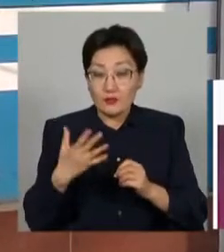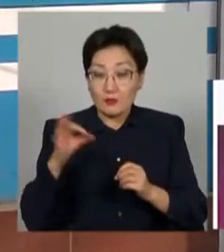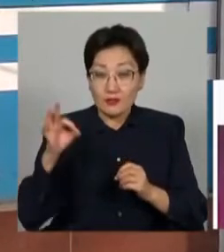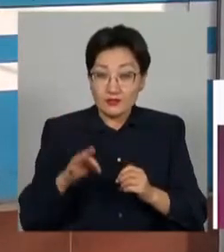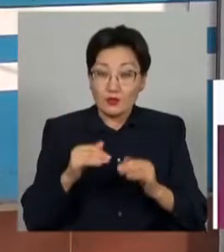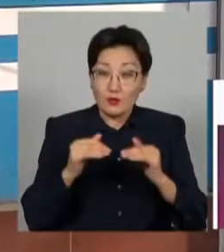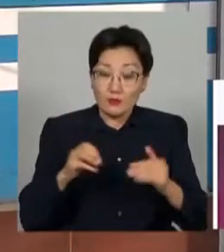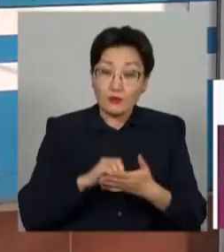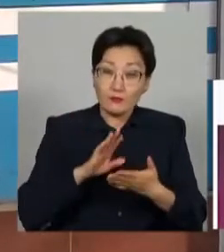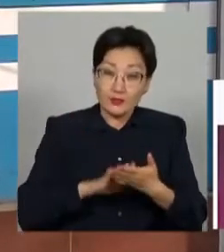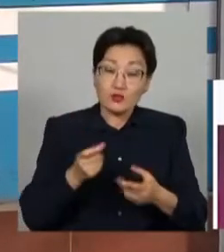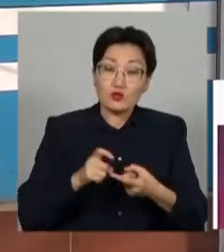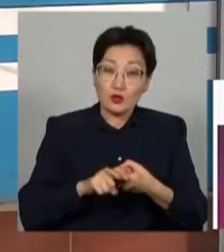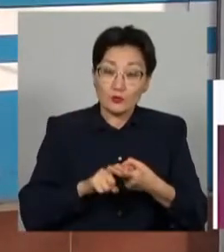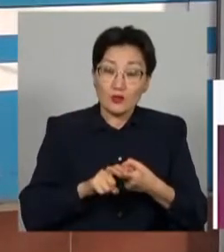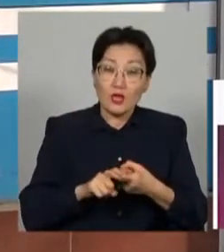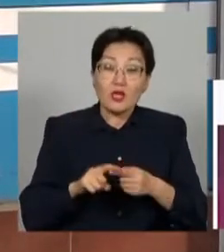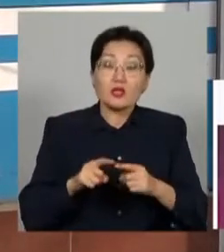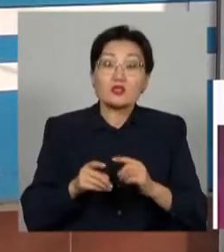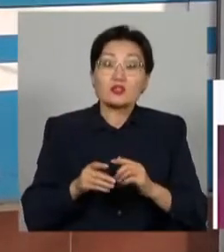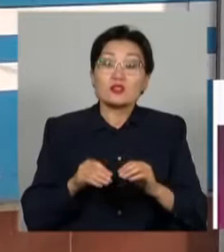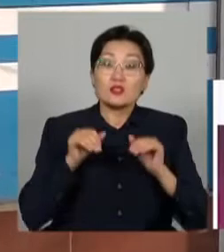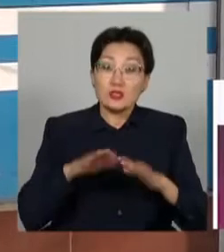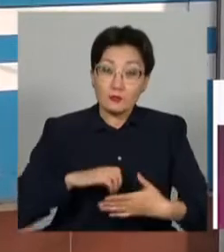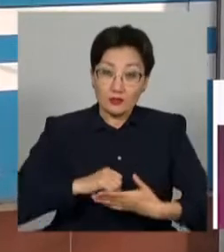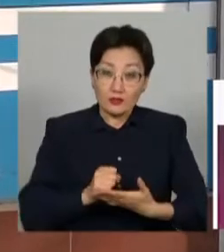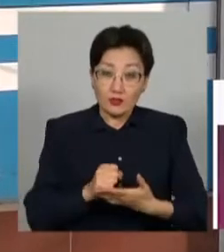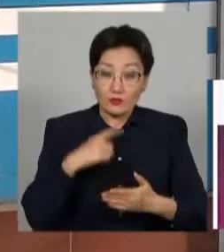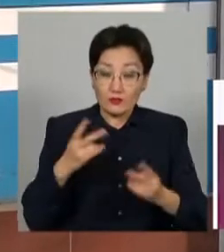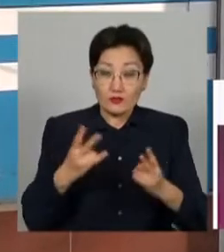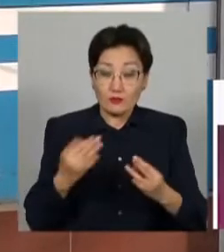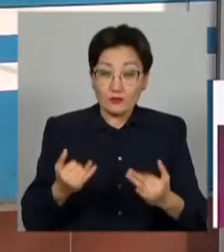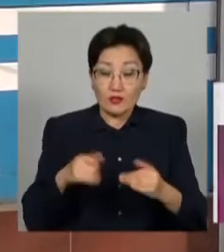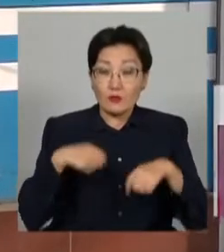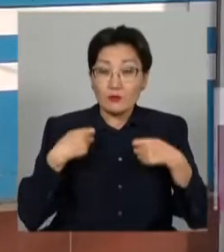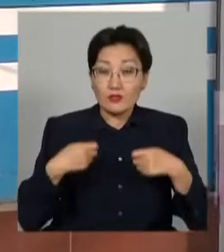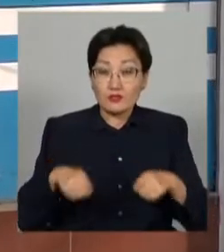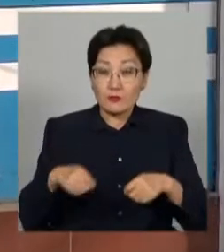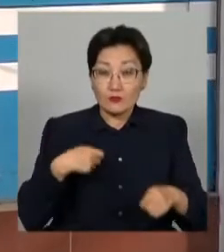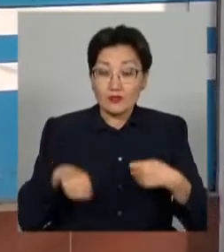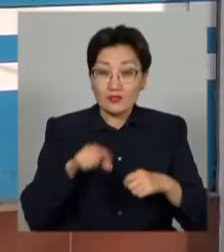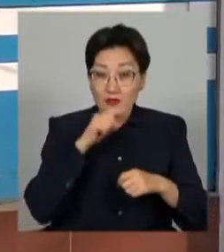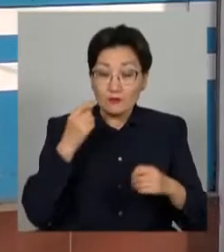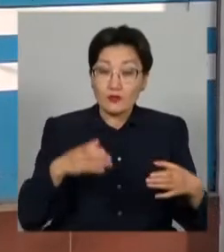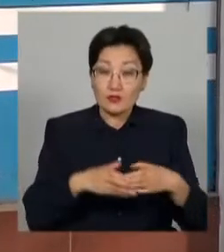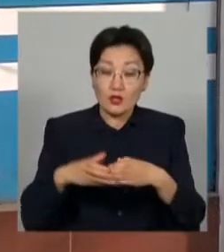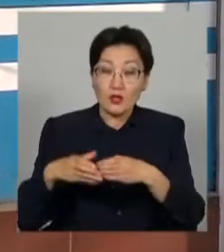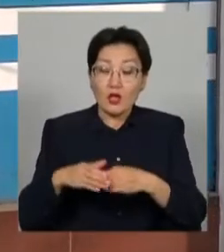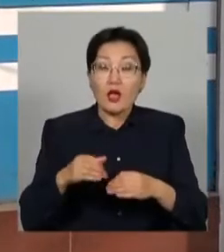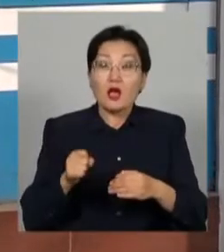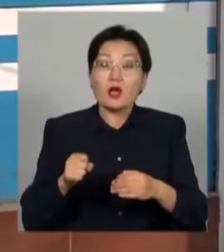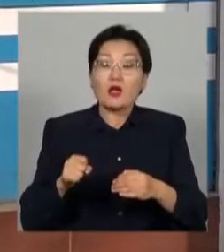13,5% деңгейінде белгілеу туралы кезектен тыс шешім қабылдаған еді. Айта кету керек, қазір нарықтағы Ресей компанияларының да